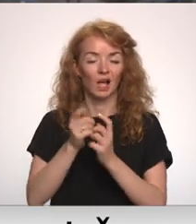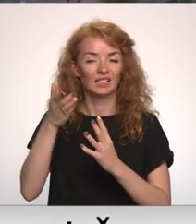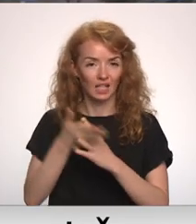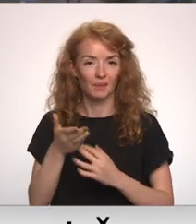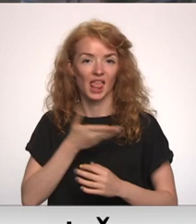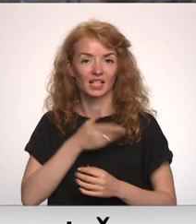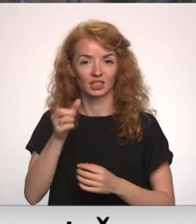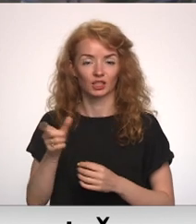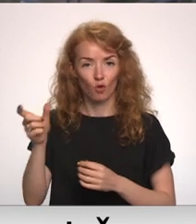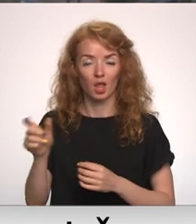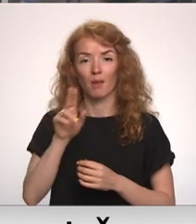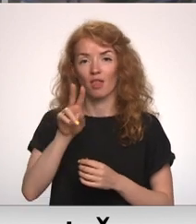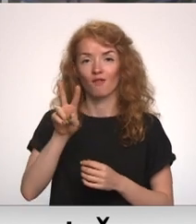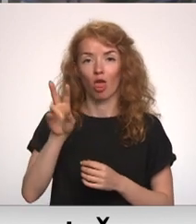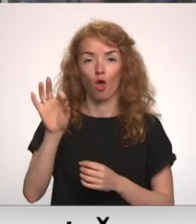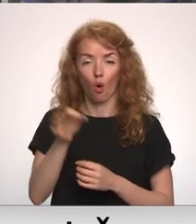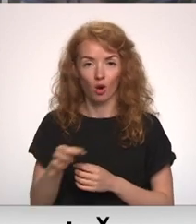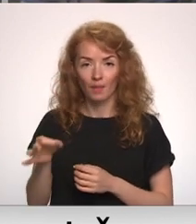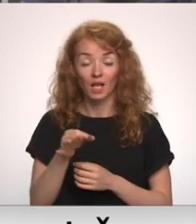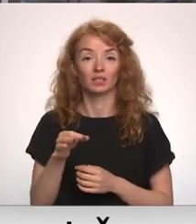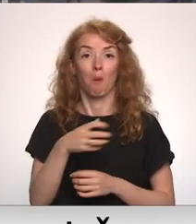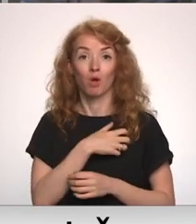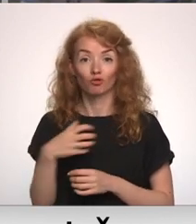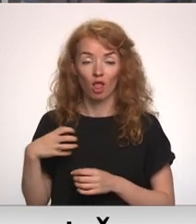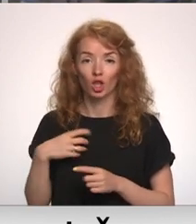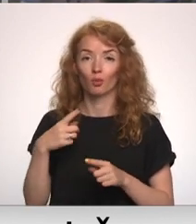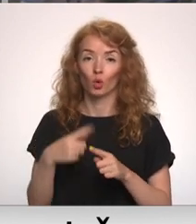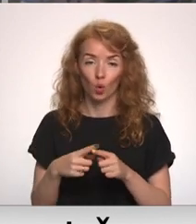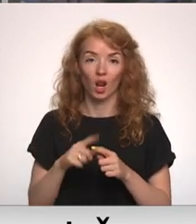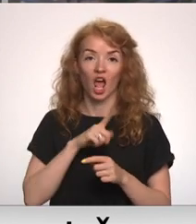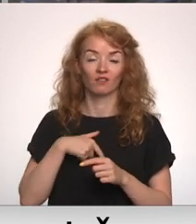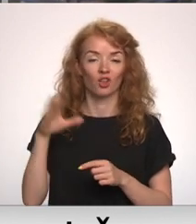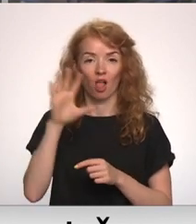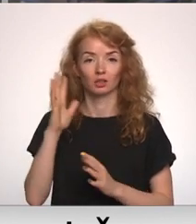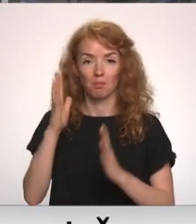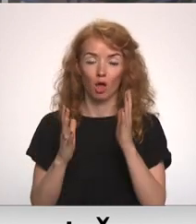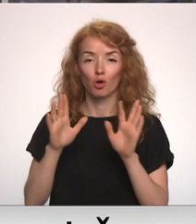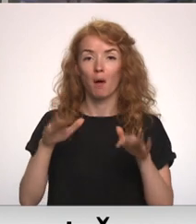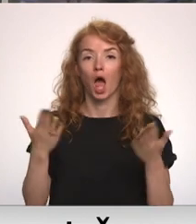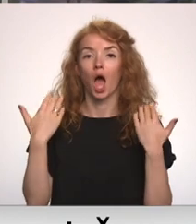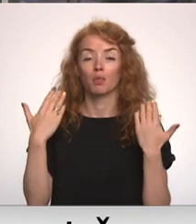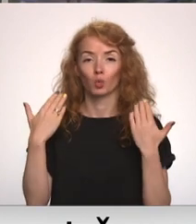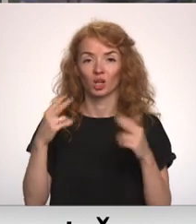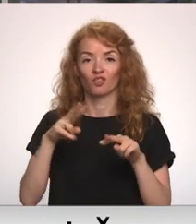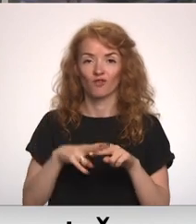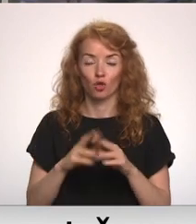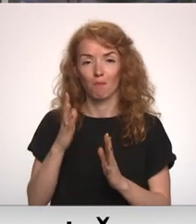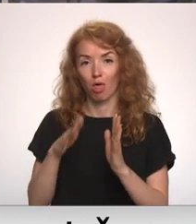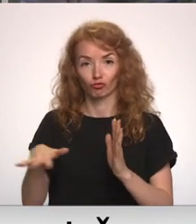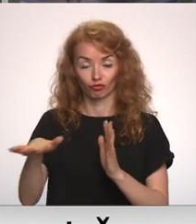iedzīvotājiem, nevalstiskajām organizācijām, pašvaldību un uzņēmumu Latvijas valsts meža par rekreācijas meža teritorijas